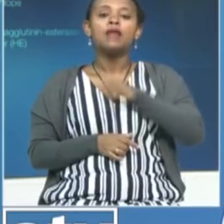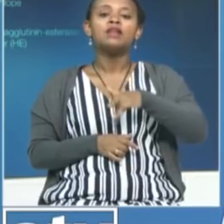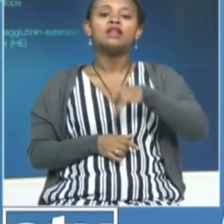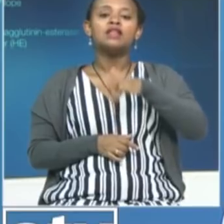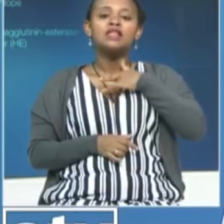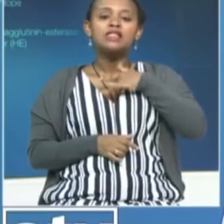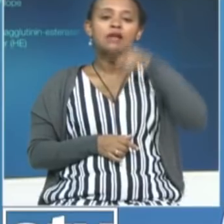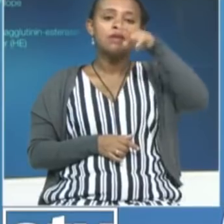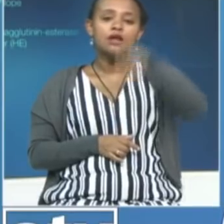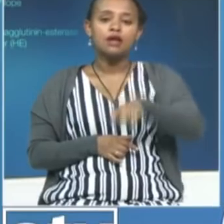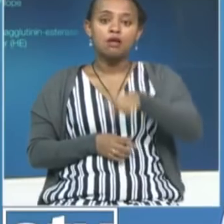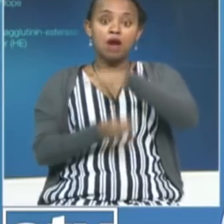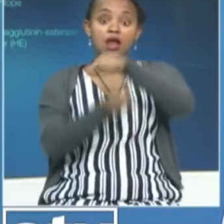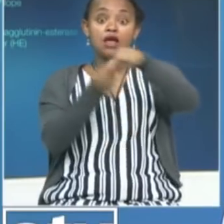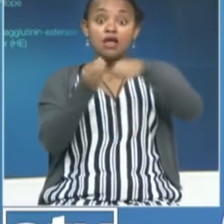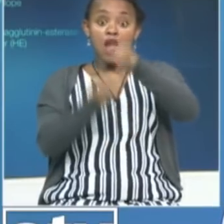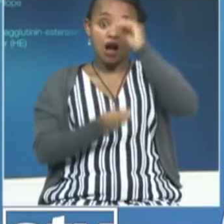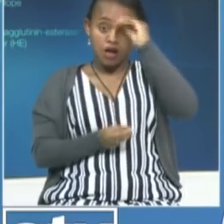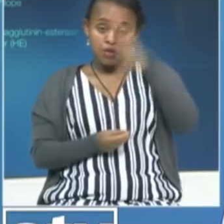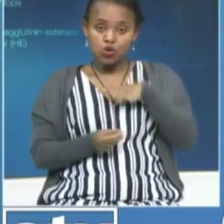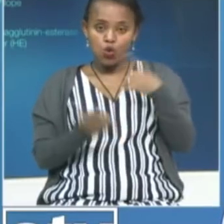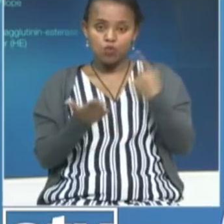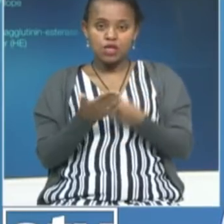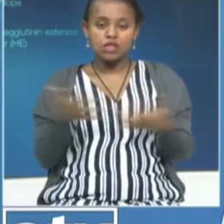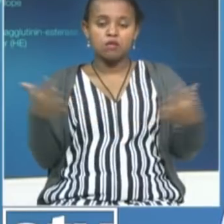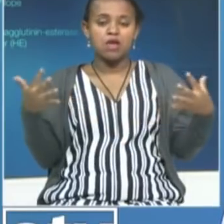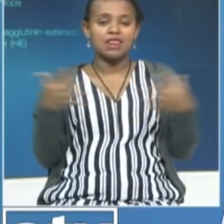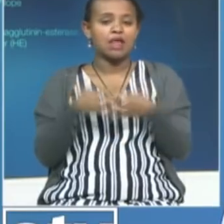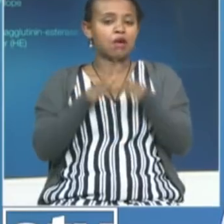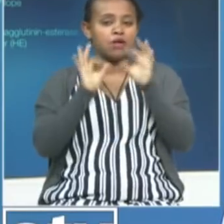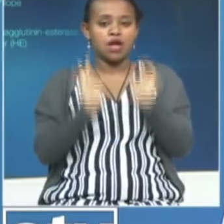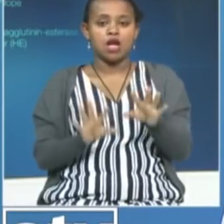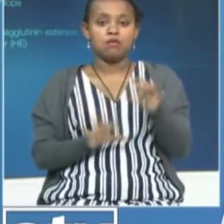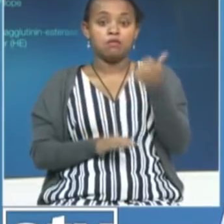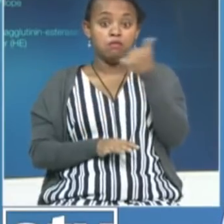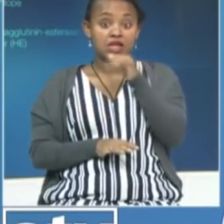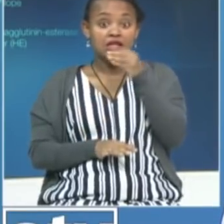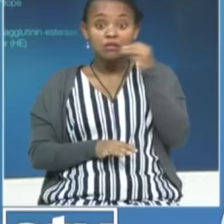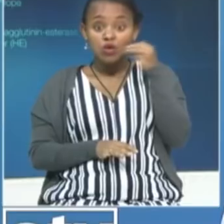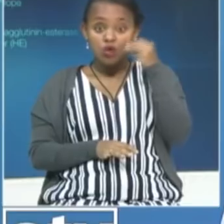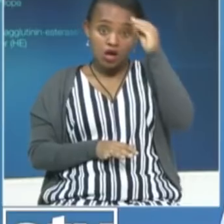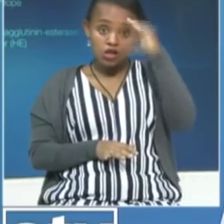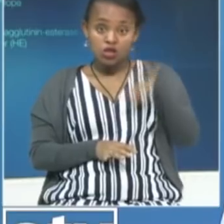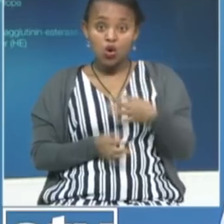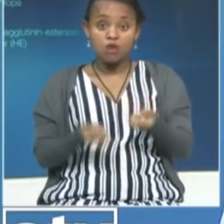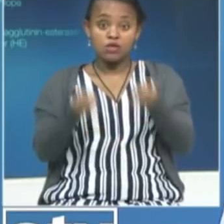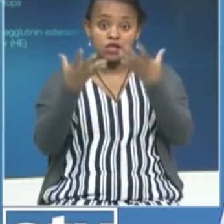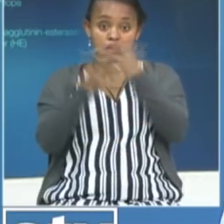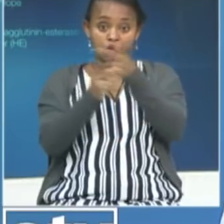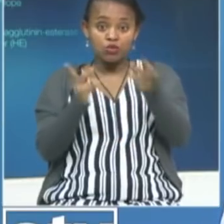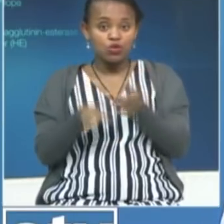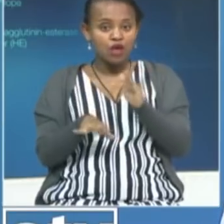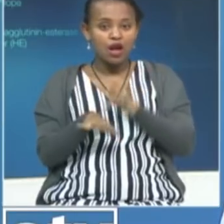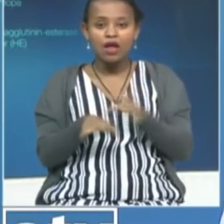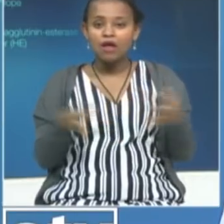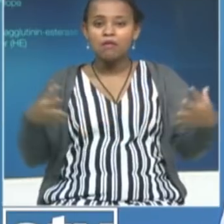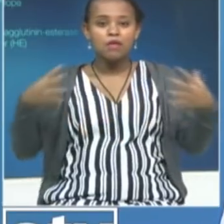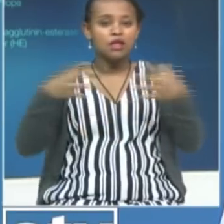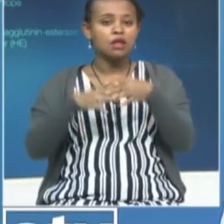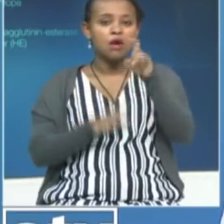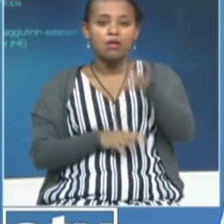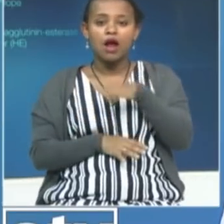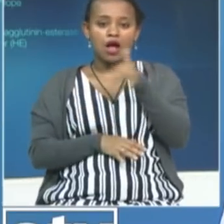ሊሰማን ይገባል። አካባቢው ሰውም በዚህ መተባበር የለበትም። መጠጥ ቤቶቹ ጋር ዛው በዛ ብሎ ያለበት ጋር መተባበር የለበትም።